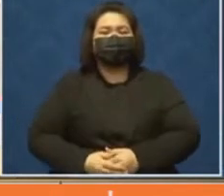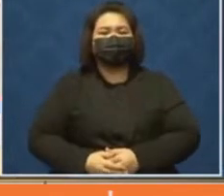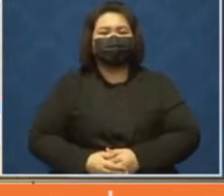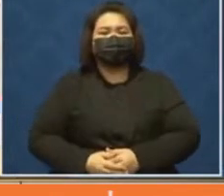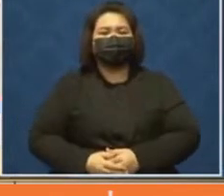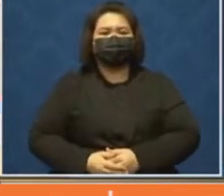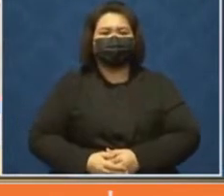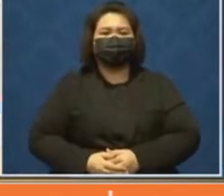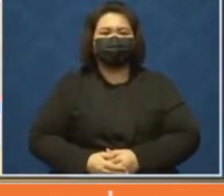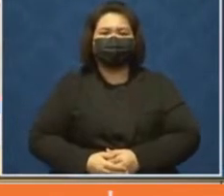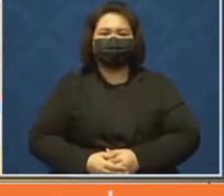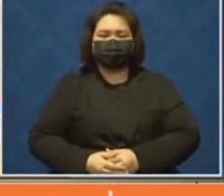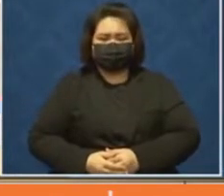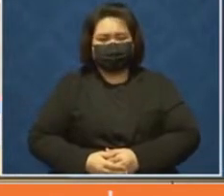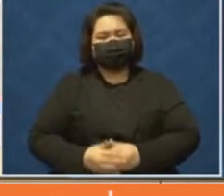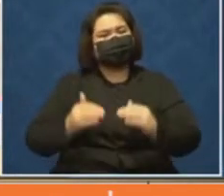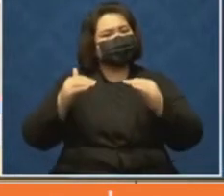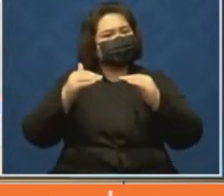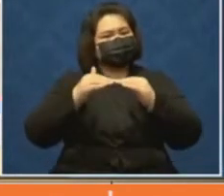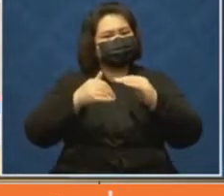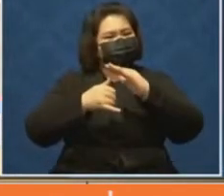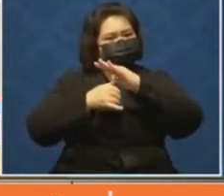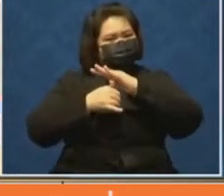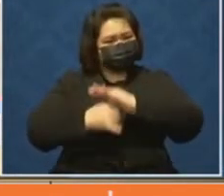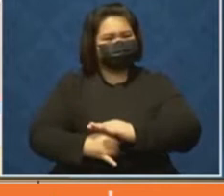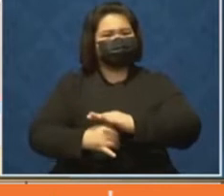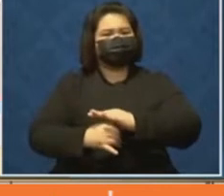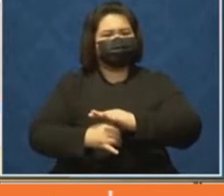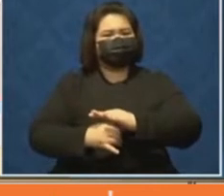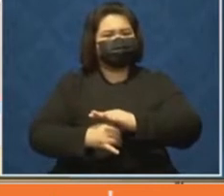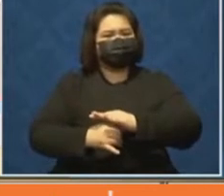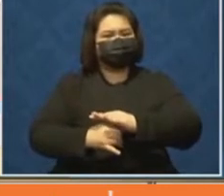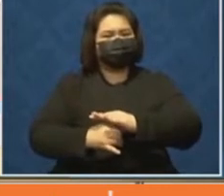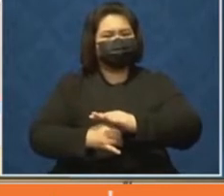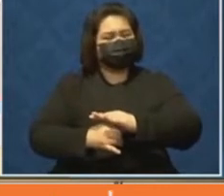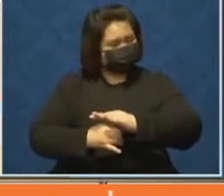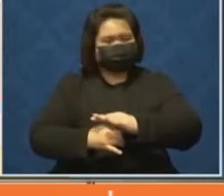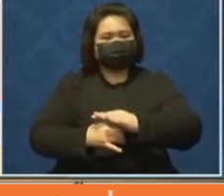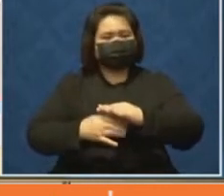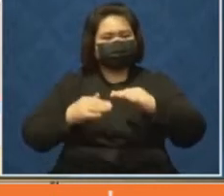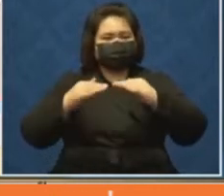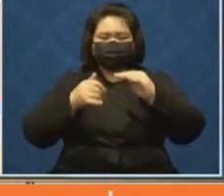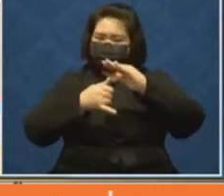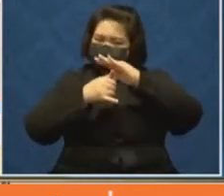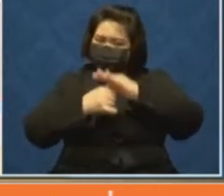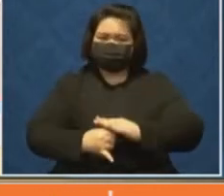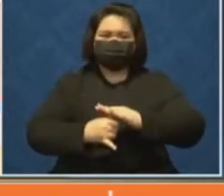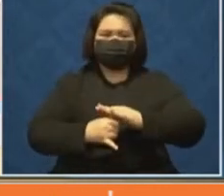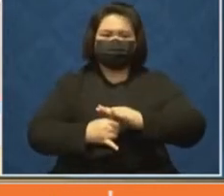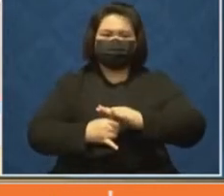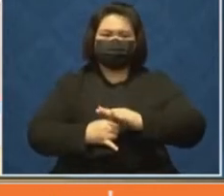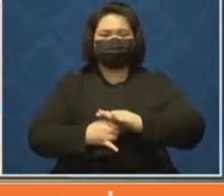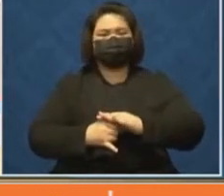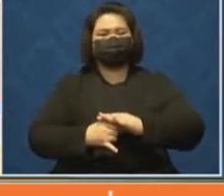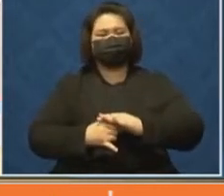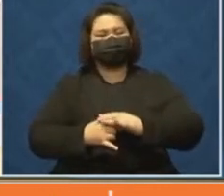นี้ด้อวธษรม 130 Stanford ทสวนยนุภาพแบบนี้ผมข Surfกำลัง รับานี้ก็เปลี่มเหรัฐบาล surเต